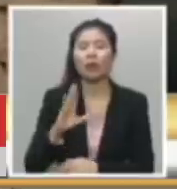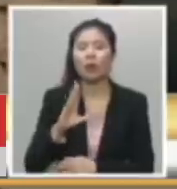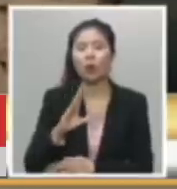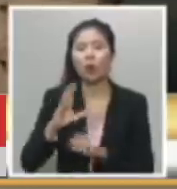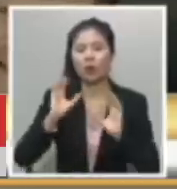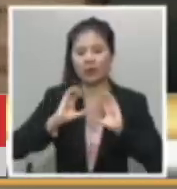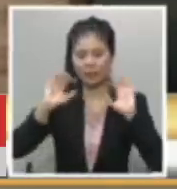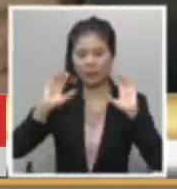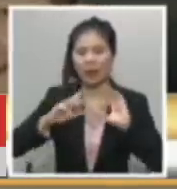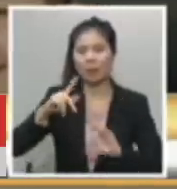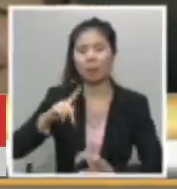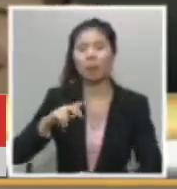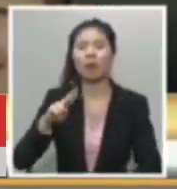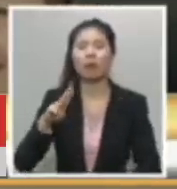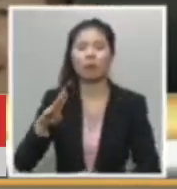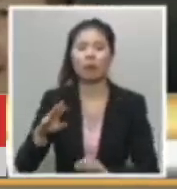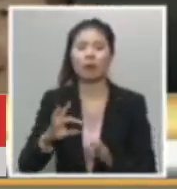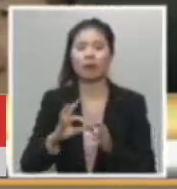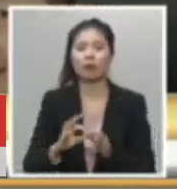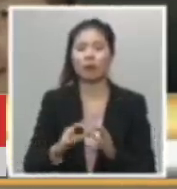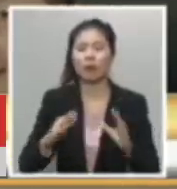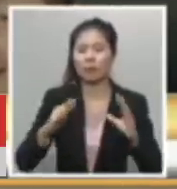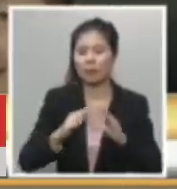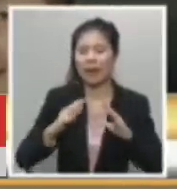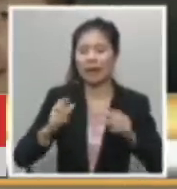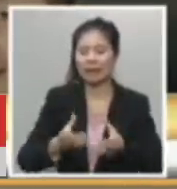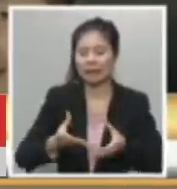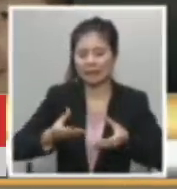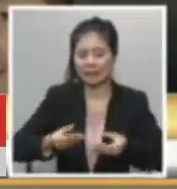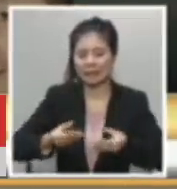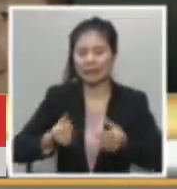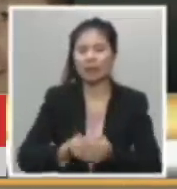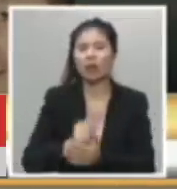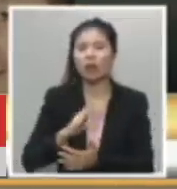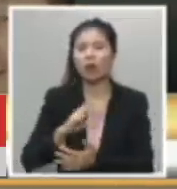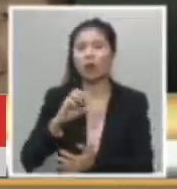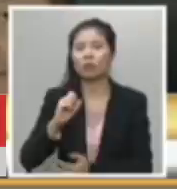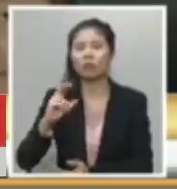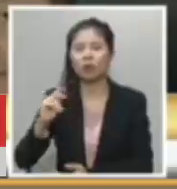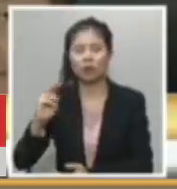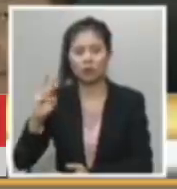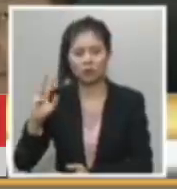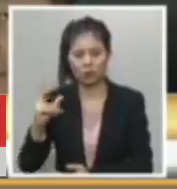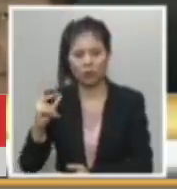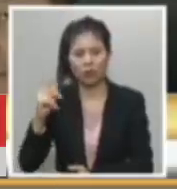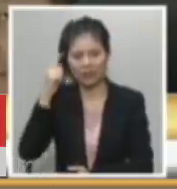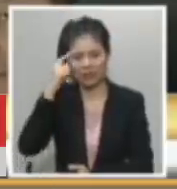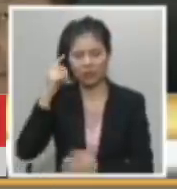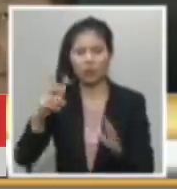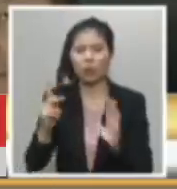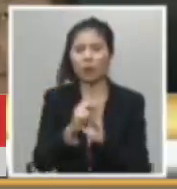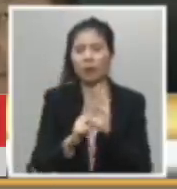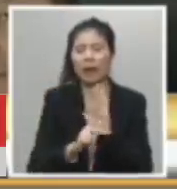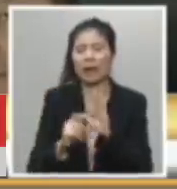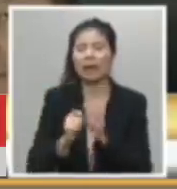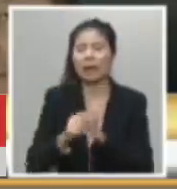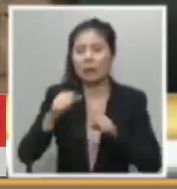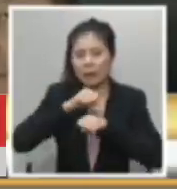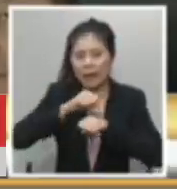างซึ่งออกโดยสภานิติบัญญัติแห่งชาติจะประกาศใช้ในวันที่1มกรา